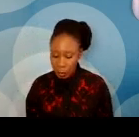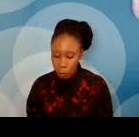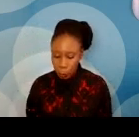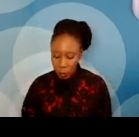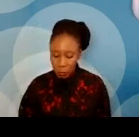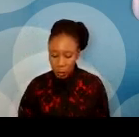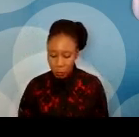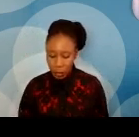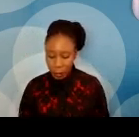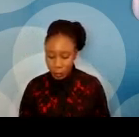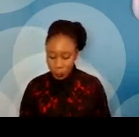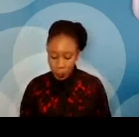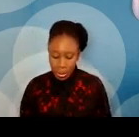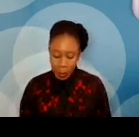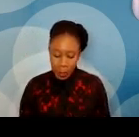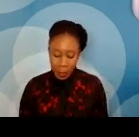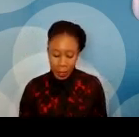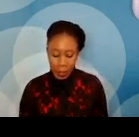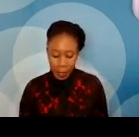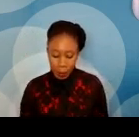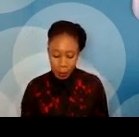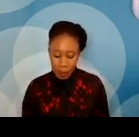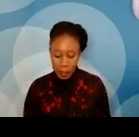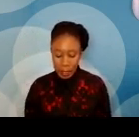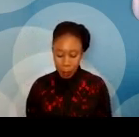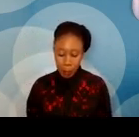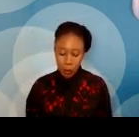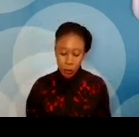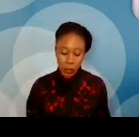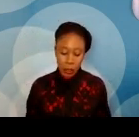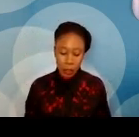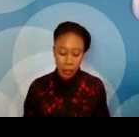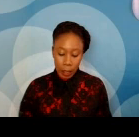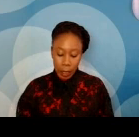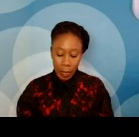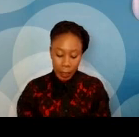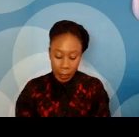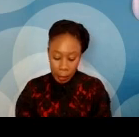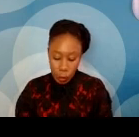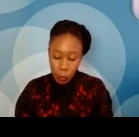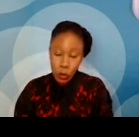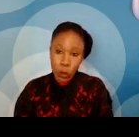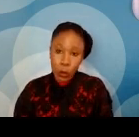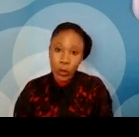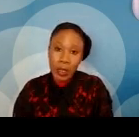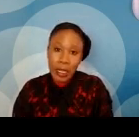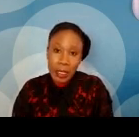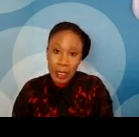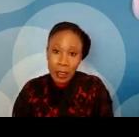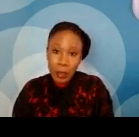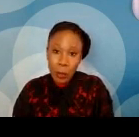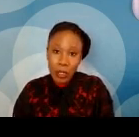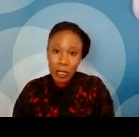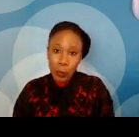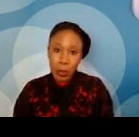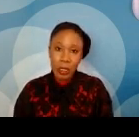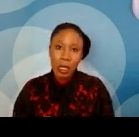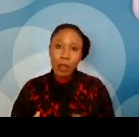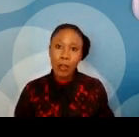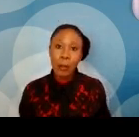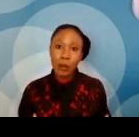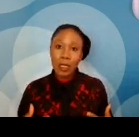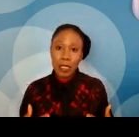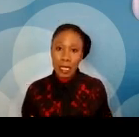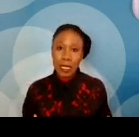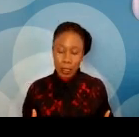dynamiska arbetsgrupper framför allt. Till exempel så finns en analys från 2009 som har visat på